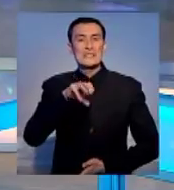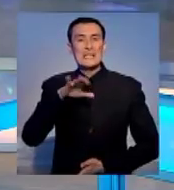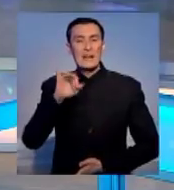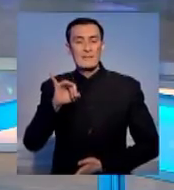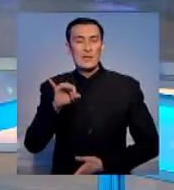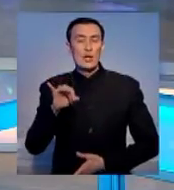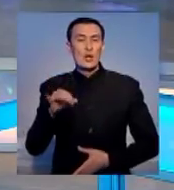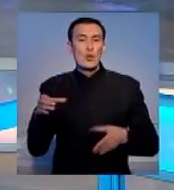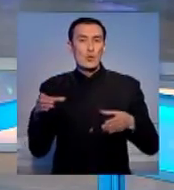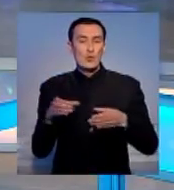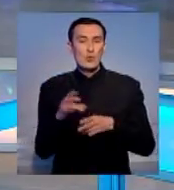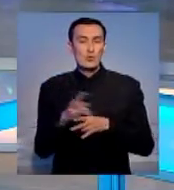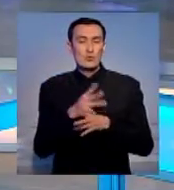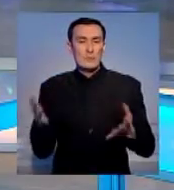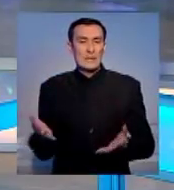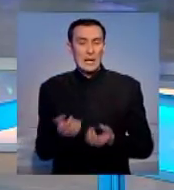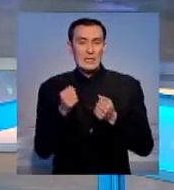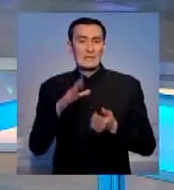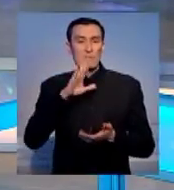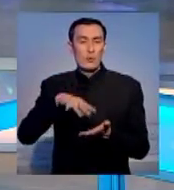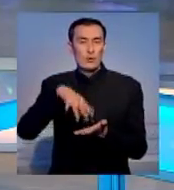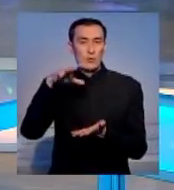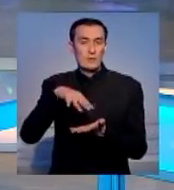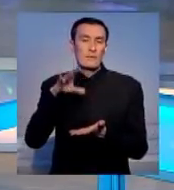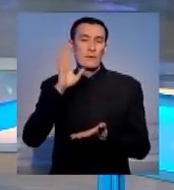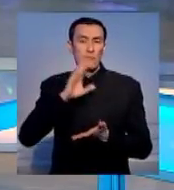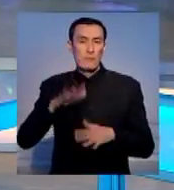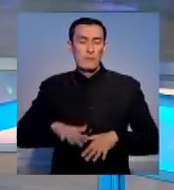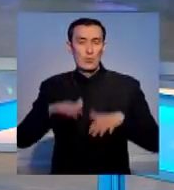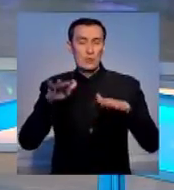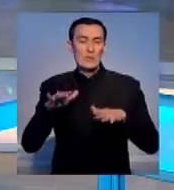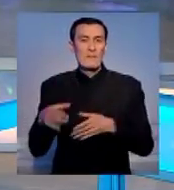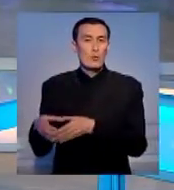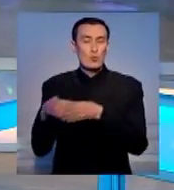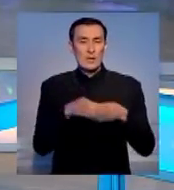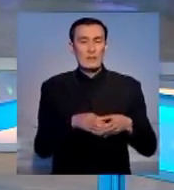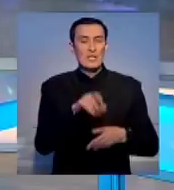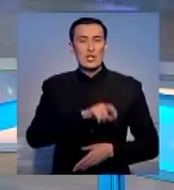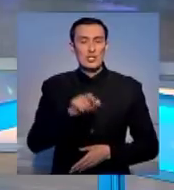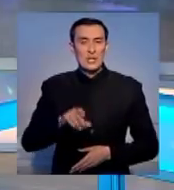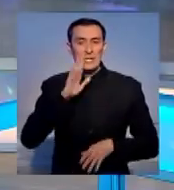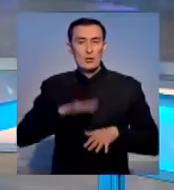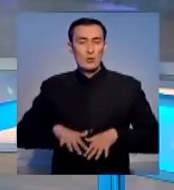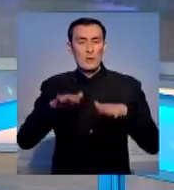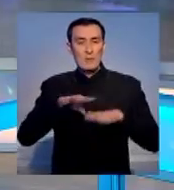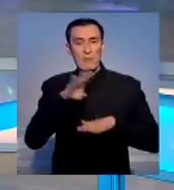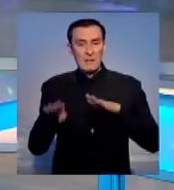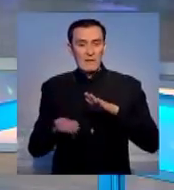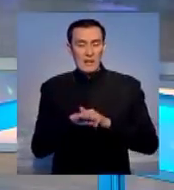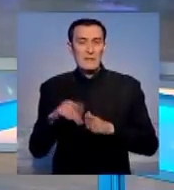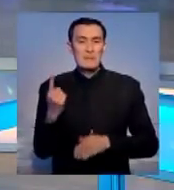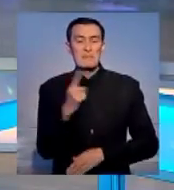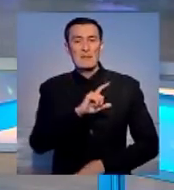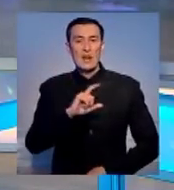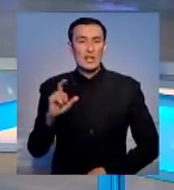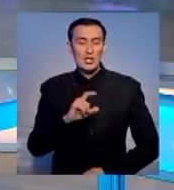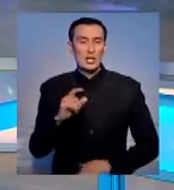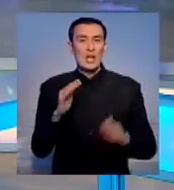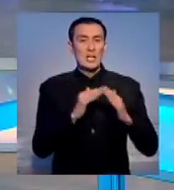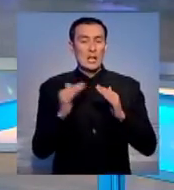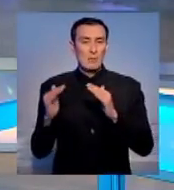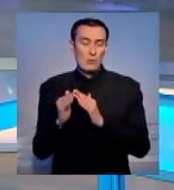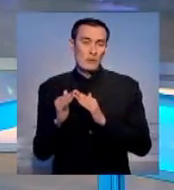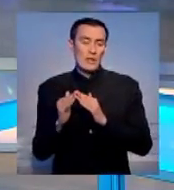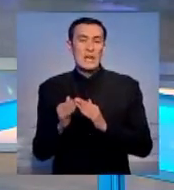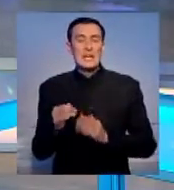ночи бригады спасателей пытались откачать накопившуюся воду, эвакуировать жителей с затопленных подвалов и первых этажей жилых